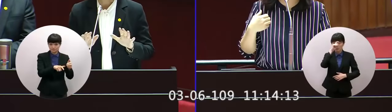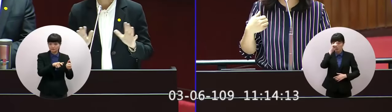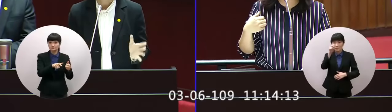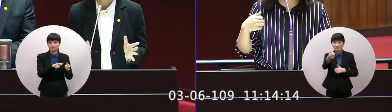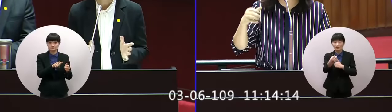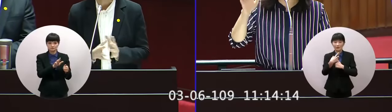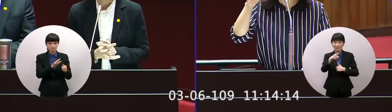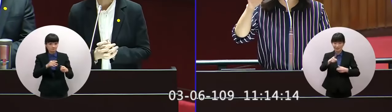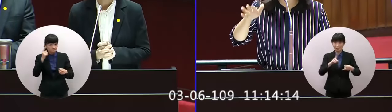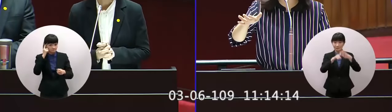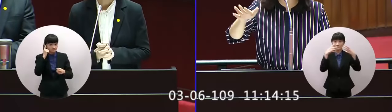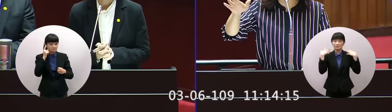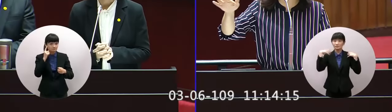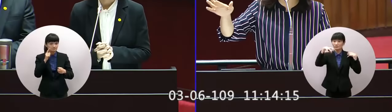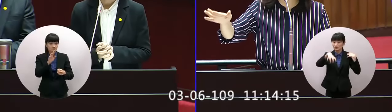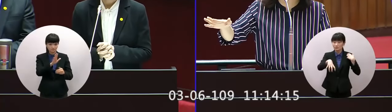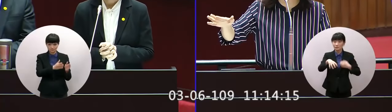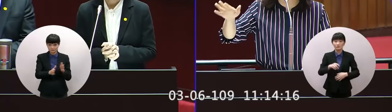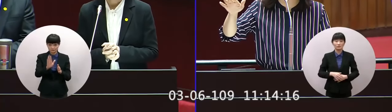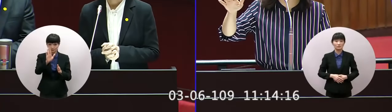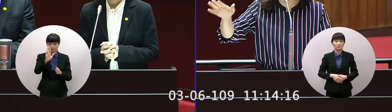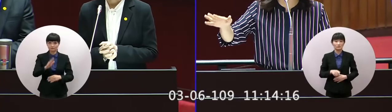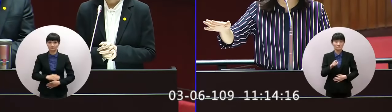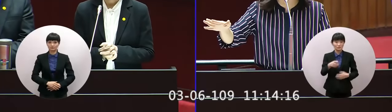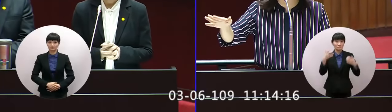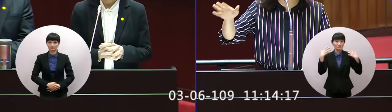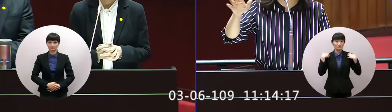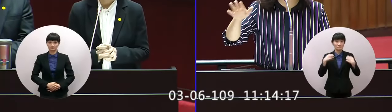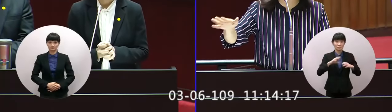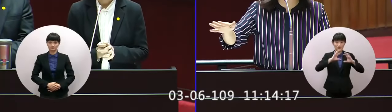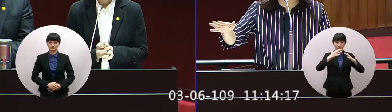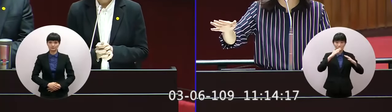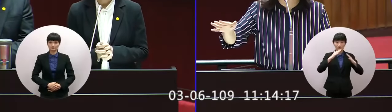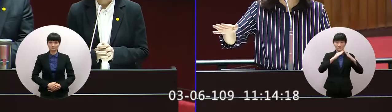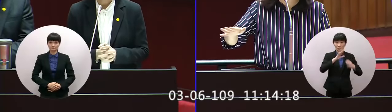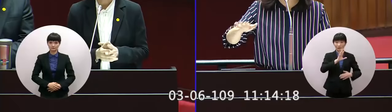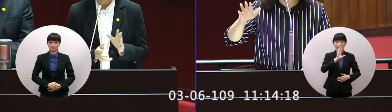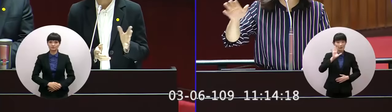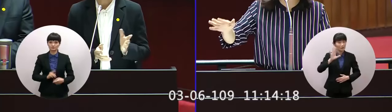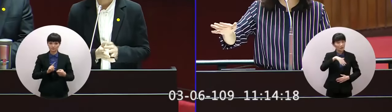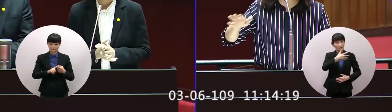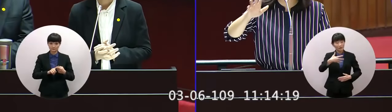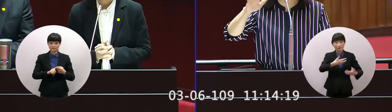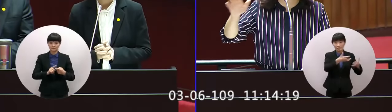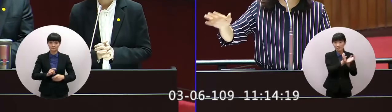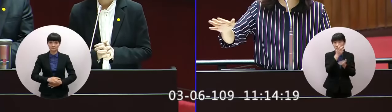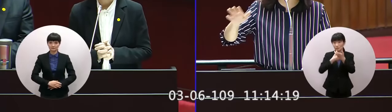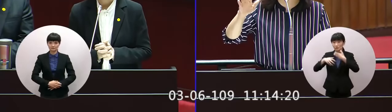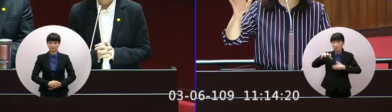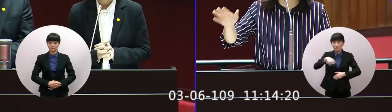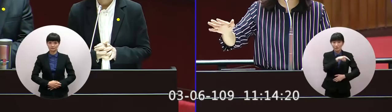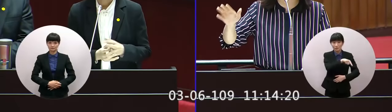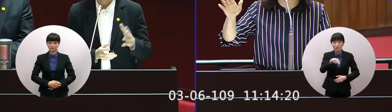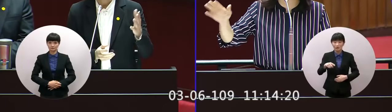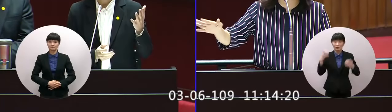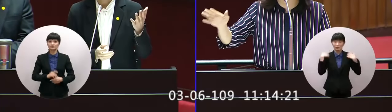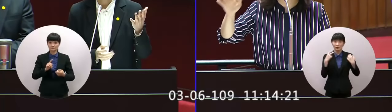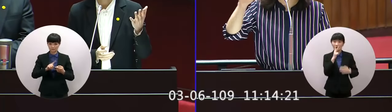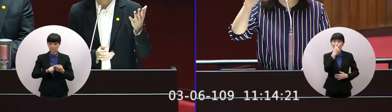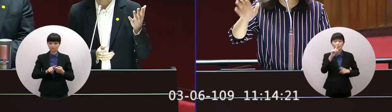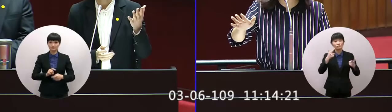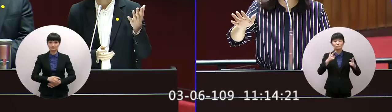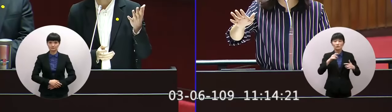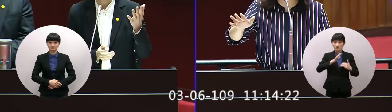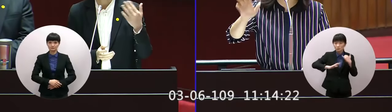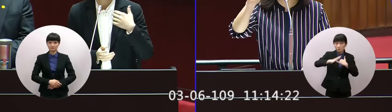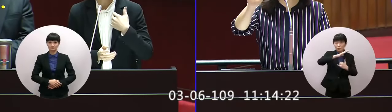你是主管机关，你要负责的不是只是国家音乐厅、国家剧院， 对，第二部分 你要负 责的是全部的文化的表演，